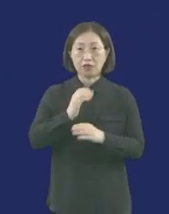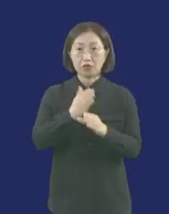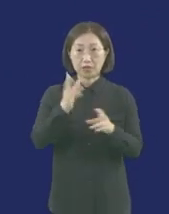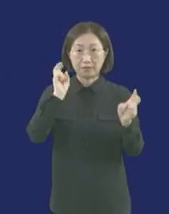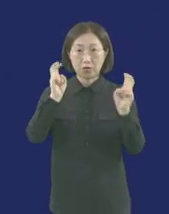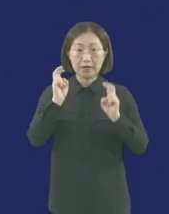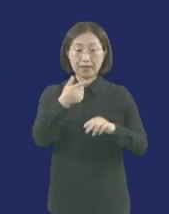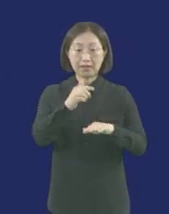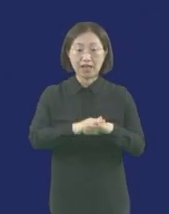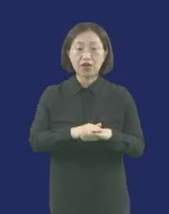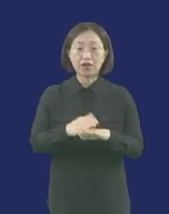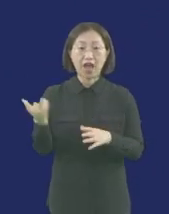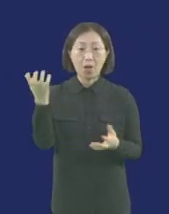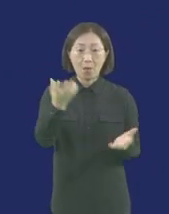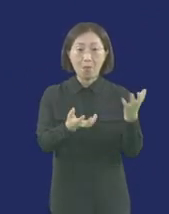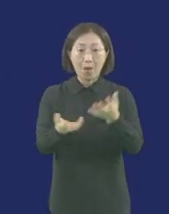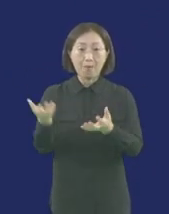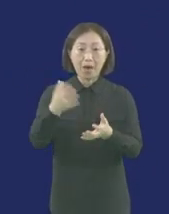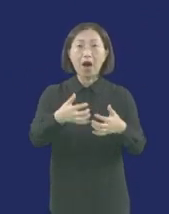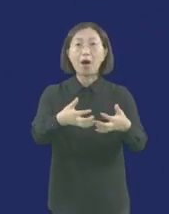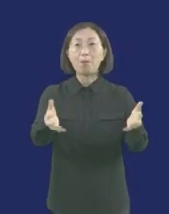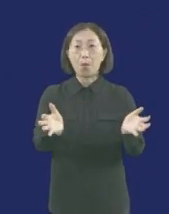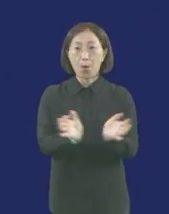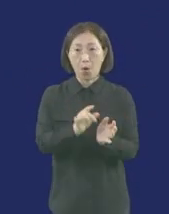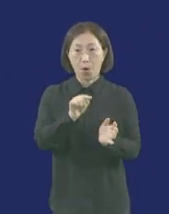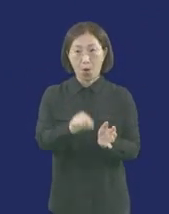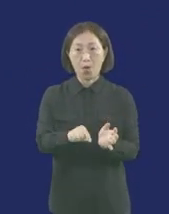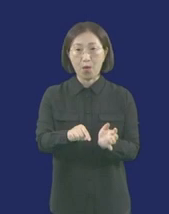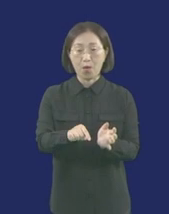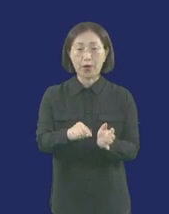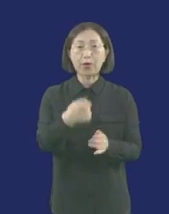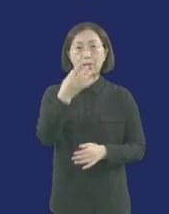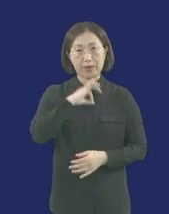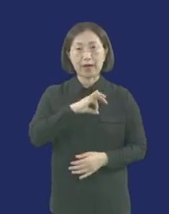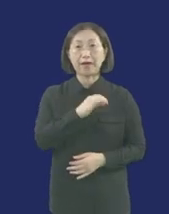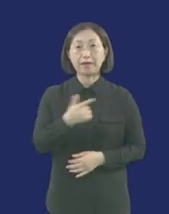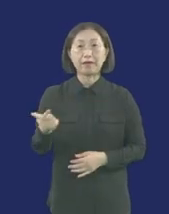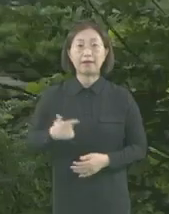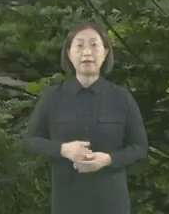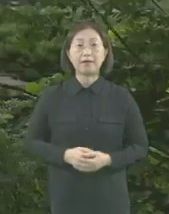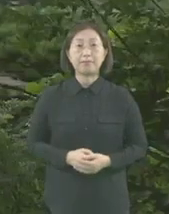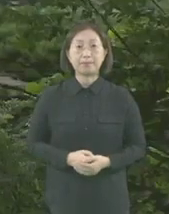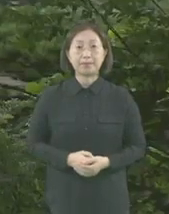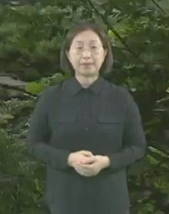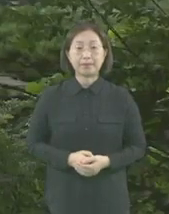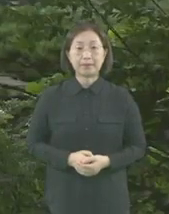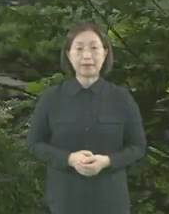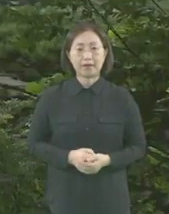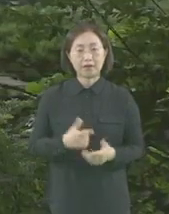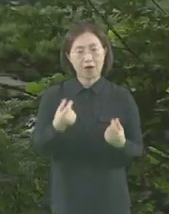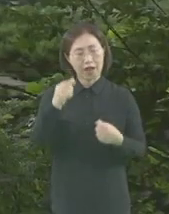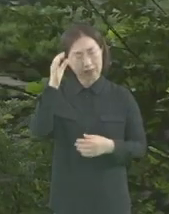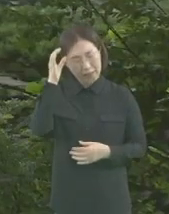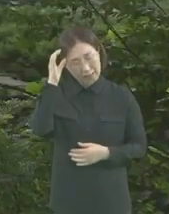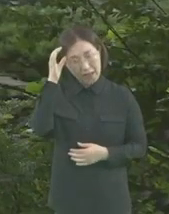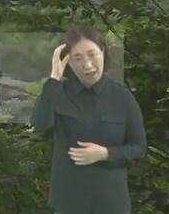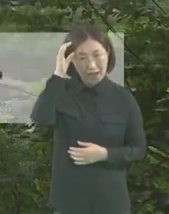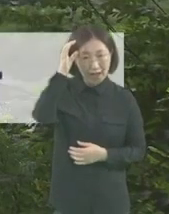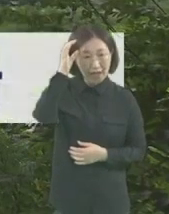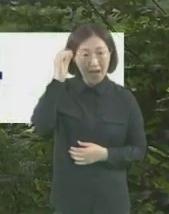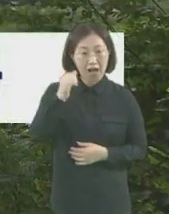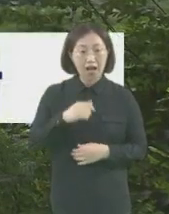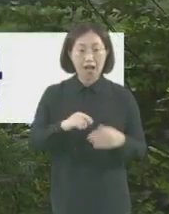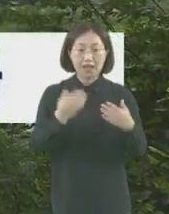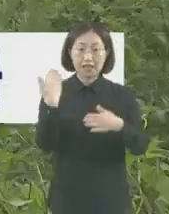해서 다 포진되는 형상이 되잖아요. 이제 그런 것들이 하나의 이제 장점이 되겠죠. 이런 기대감을 반영하듯